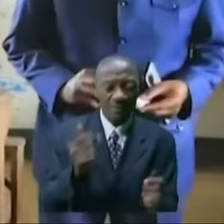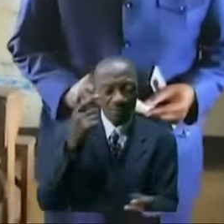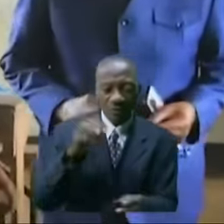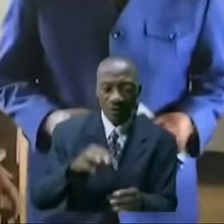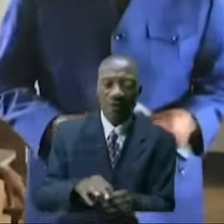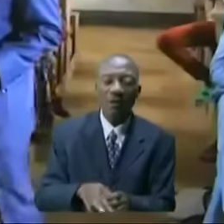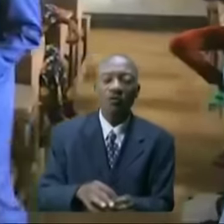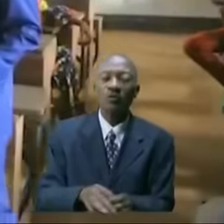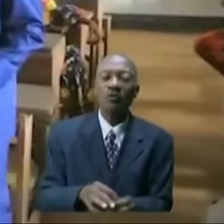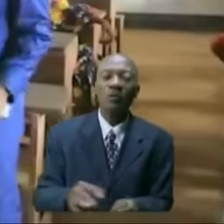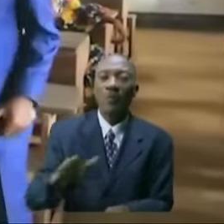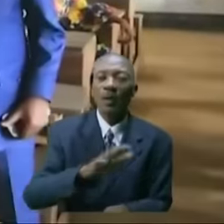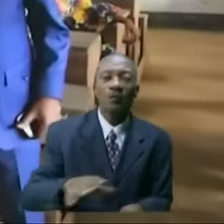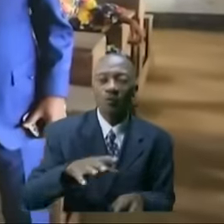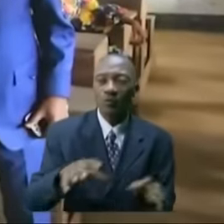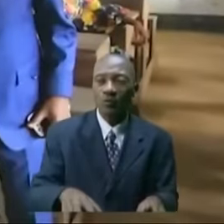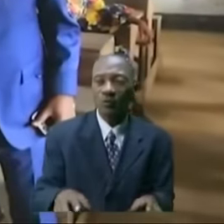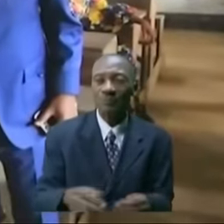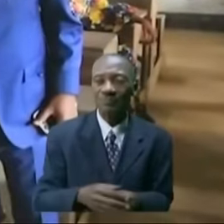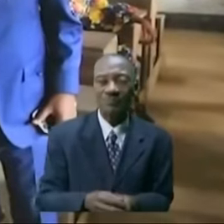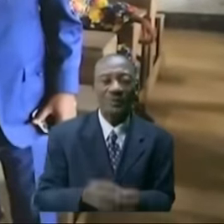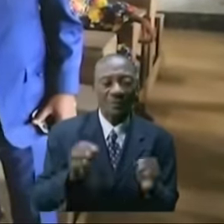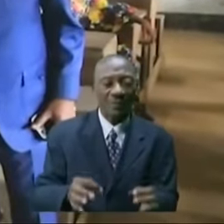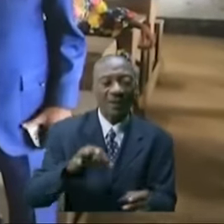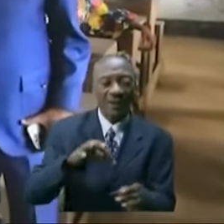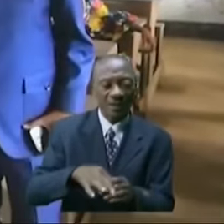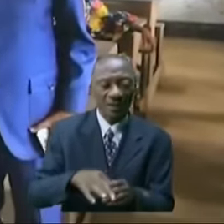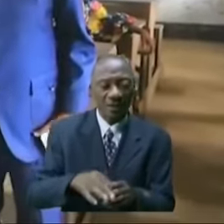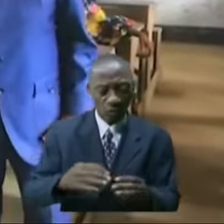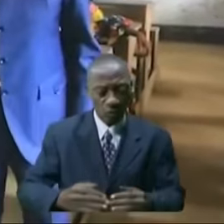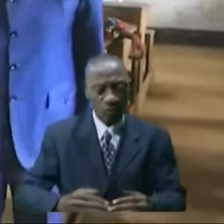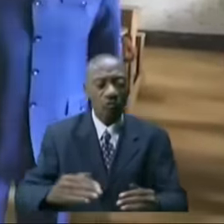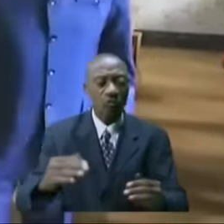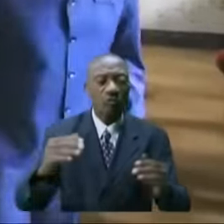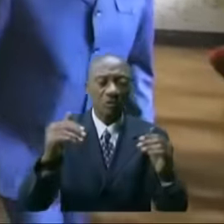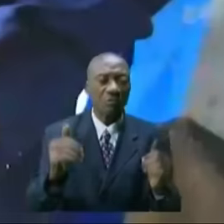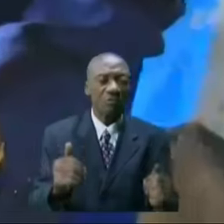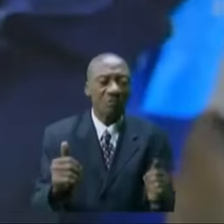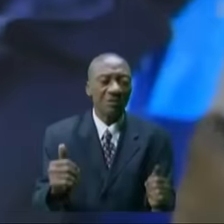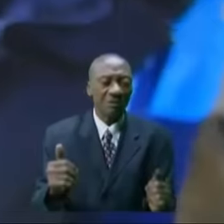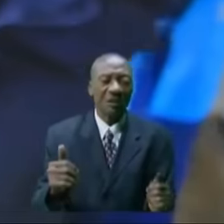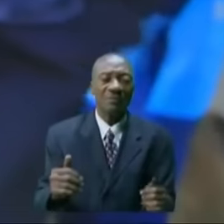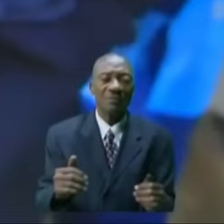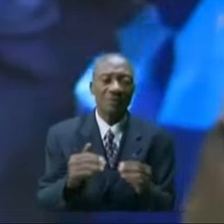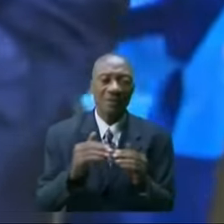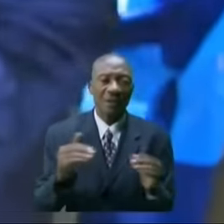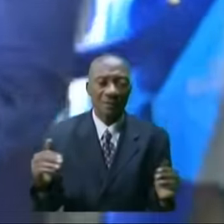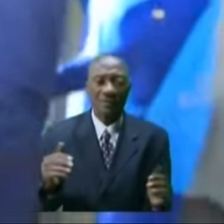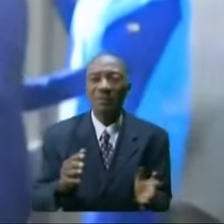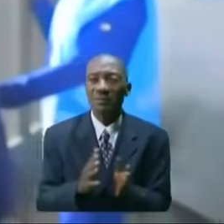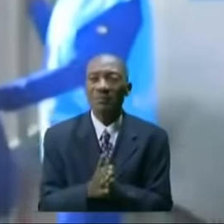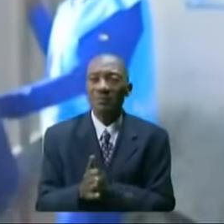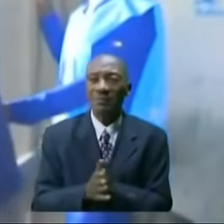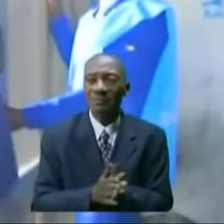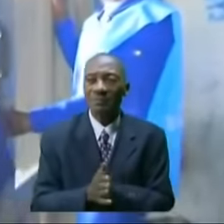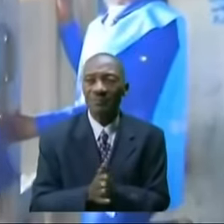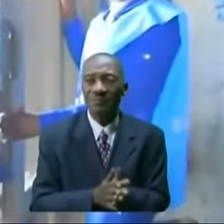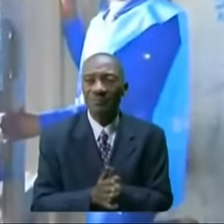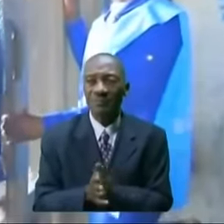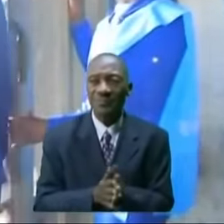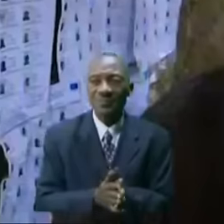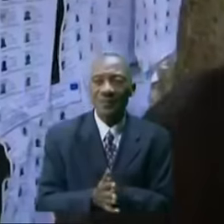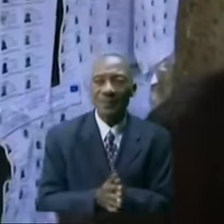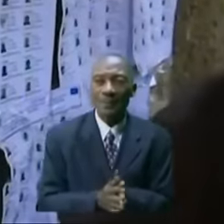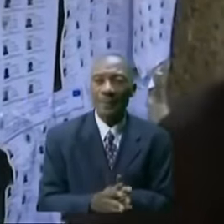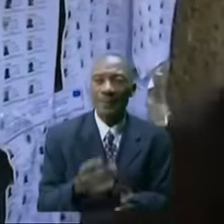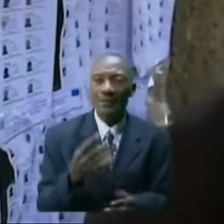ardent est que ces élections se déroulent dans les calmes, particulièrement à Katako, comme nous n'avons jamais eu de problème de violence. En tout cas, c'est très